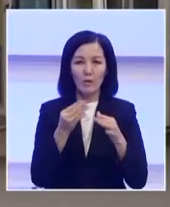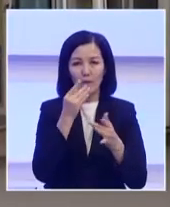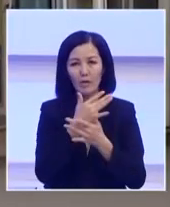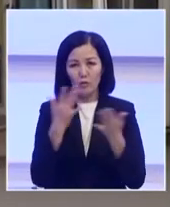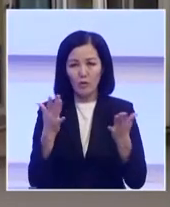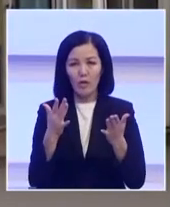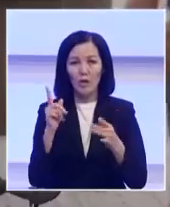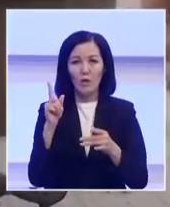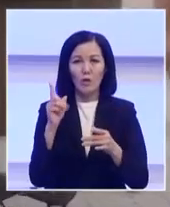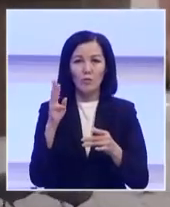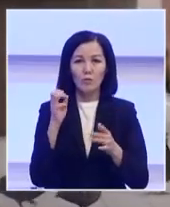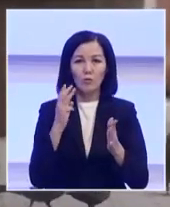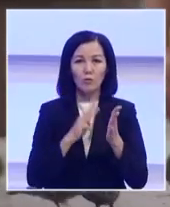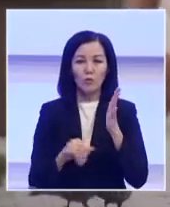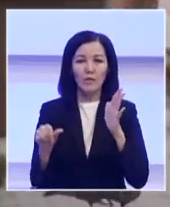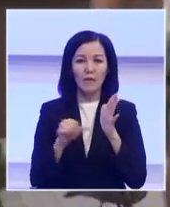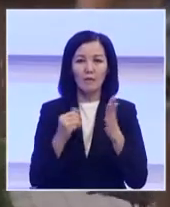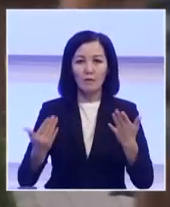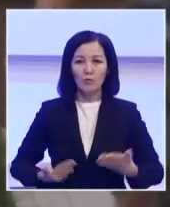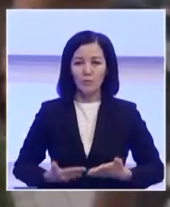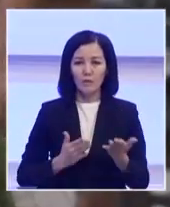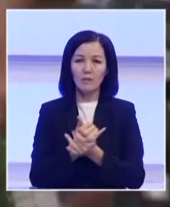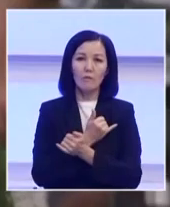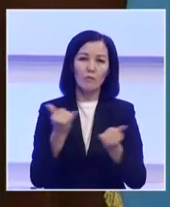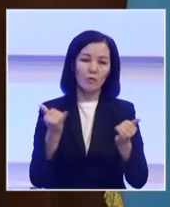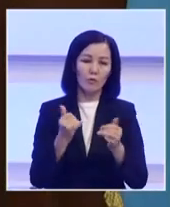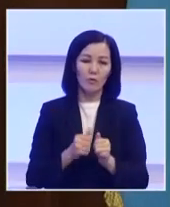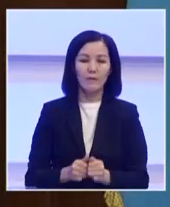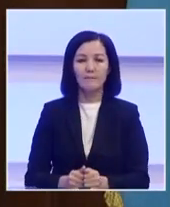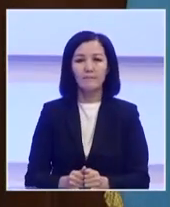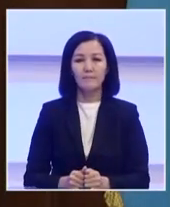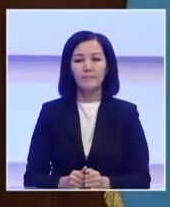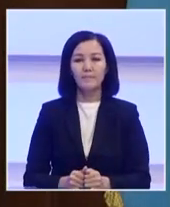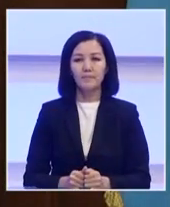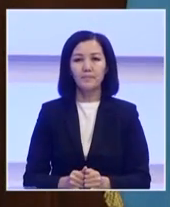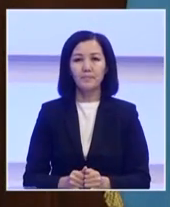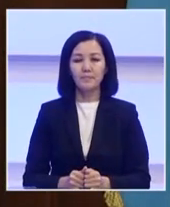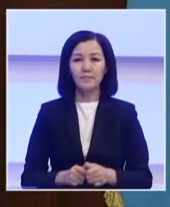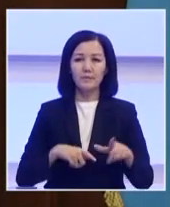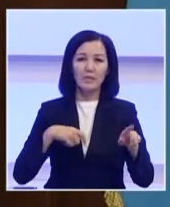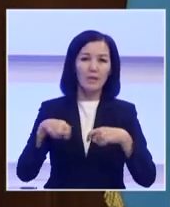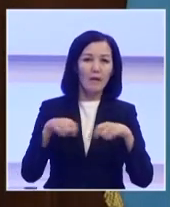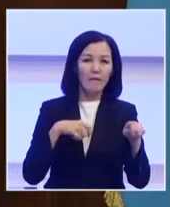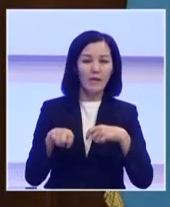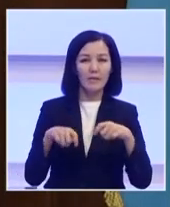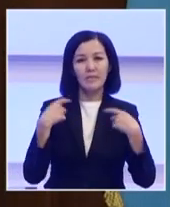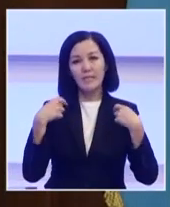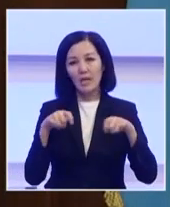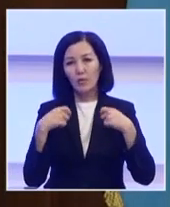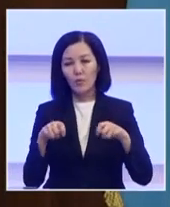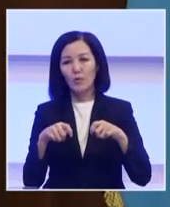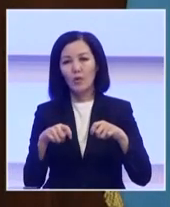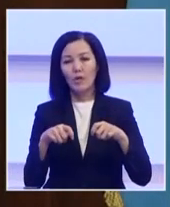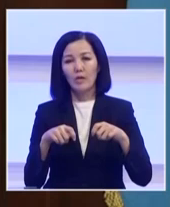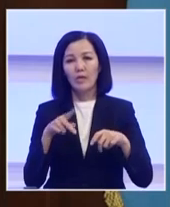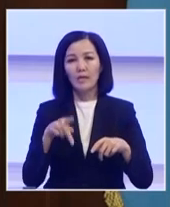болса, 396-сы тұрмыстық қызмет көрсету саласынан. Бөлшек тауар сауда айналымын 2001